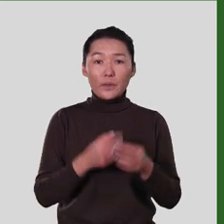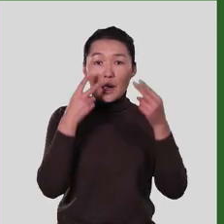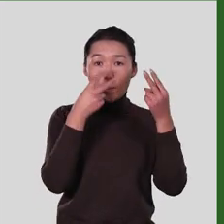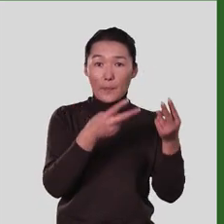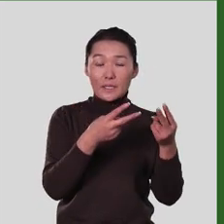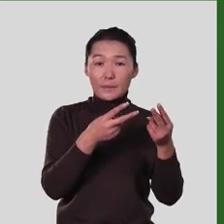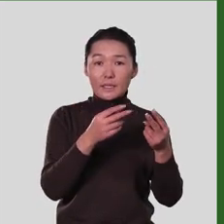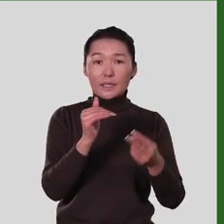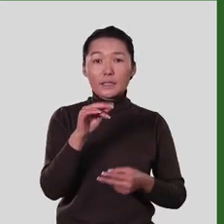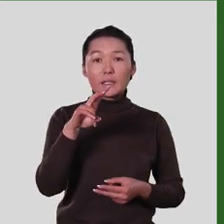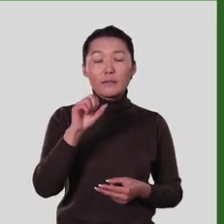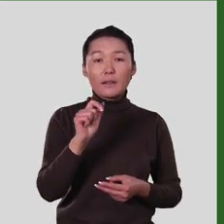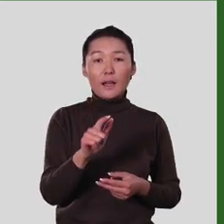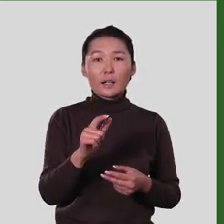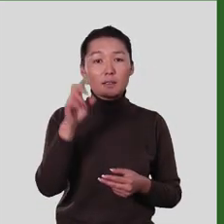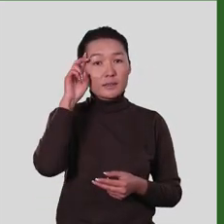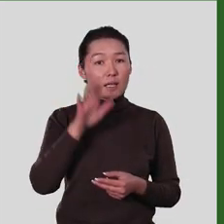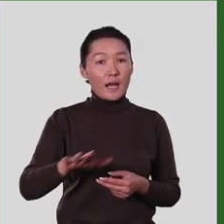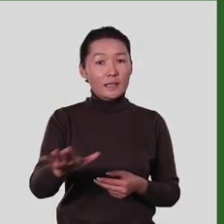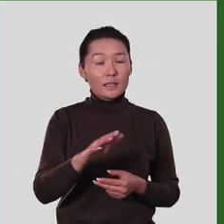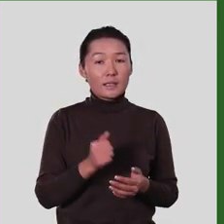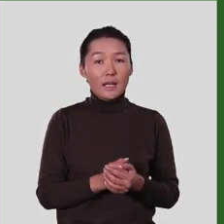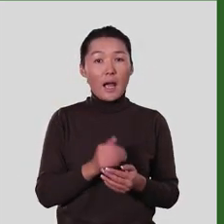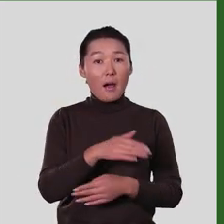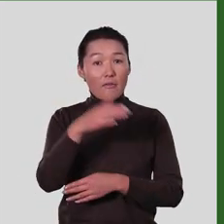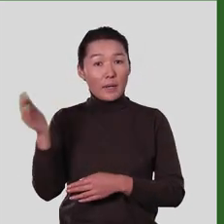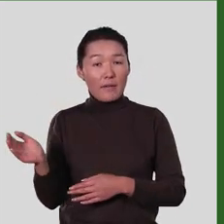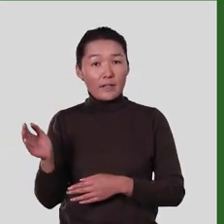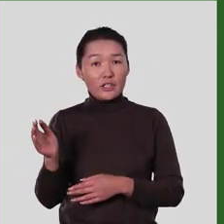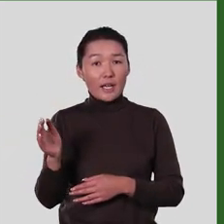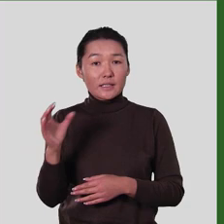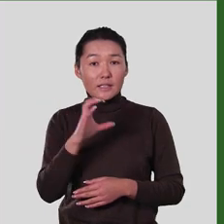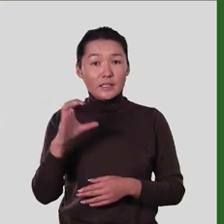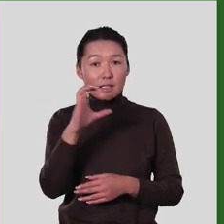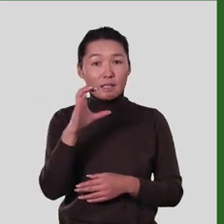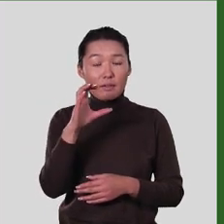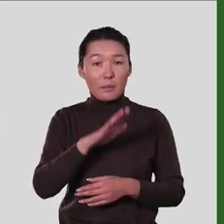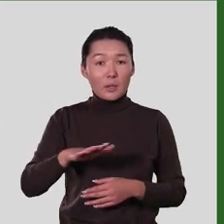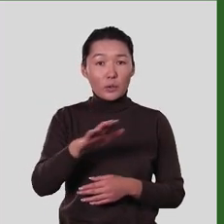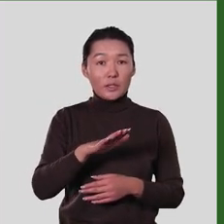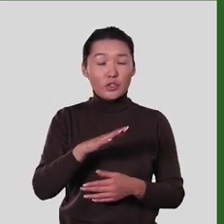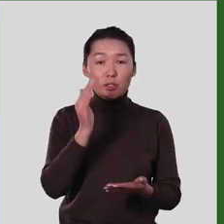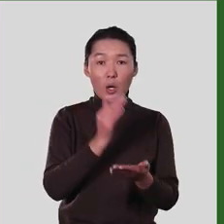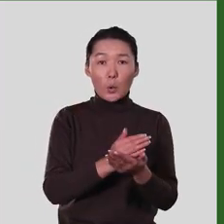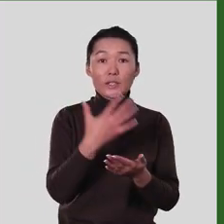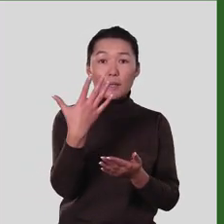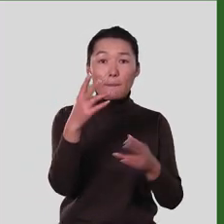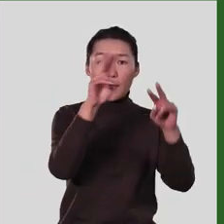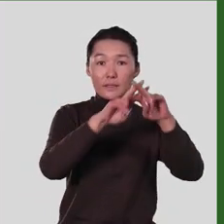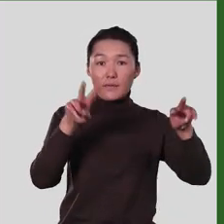Посмотрите на флаг этой страны. В правой части синего полотнища флага находится 5